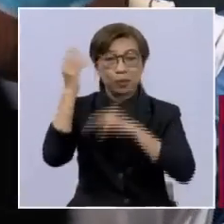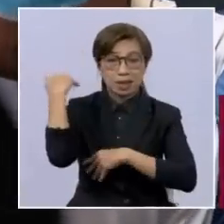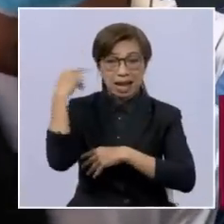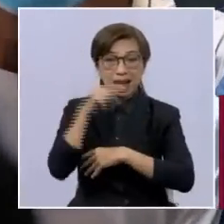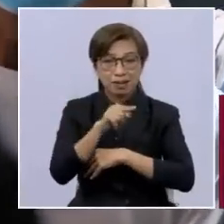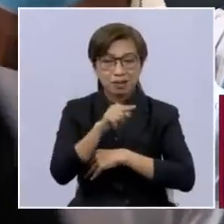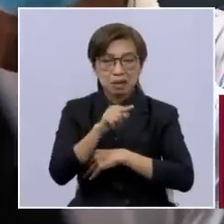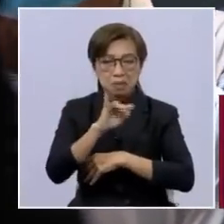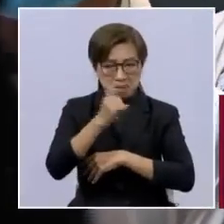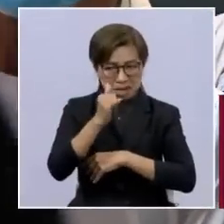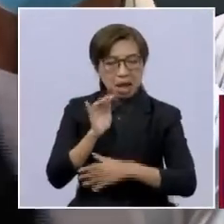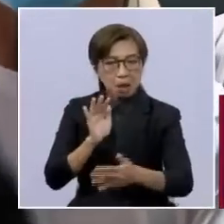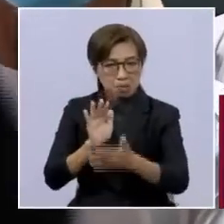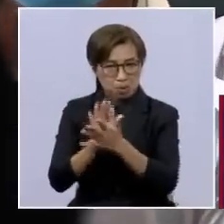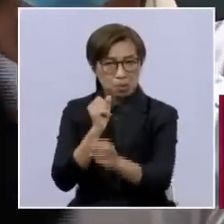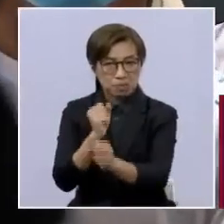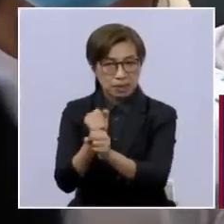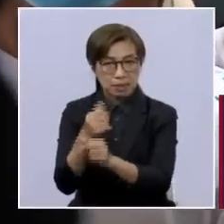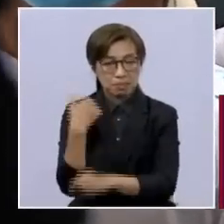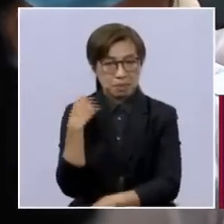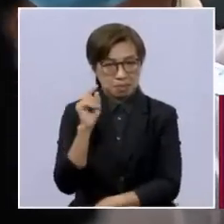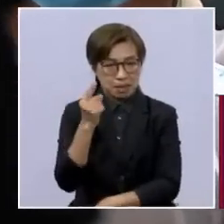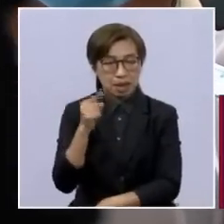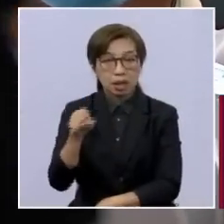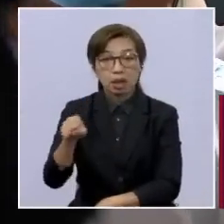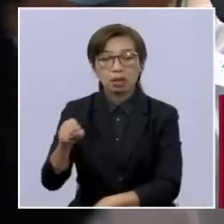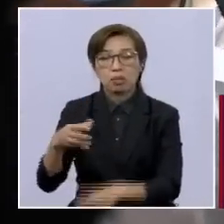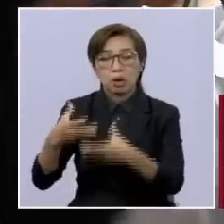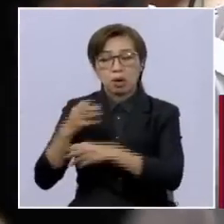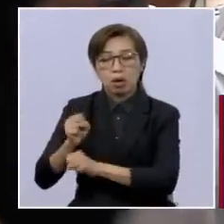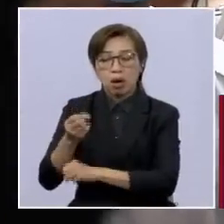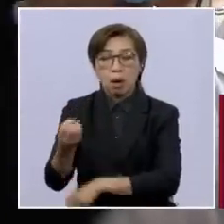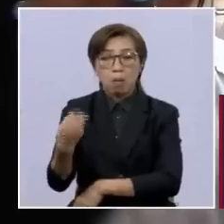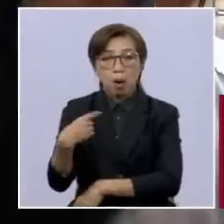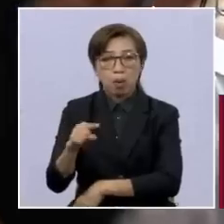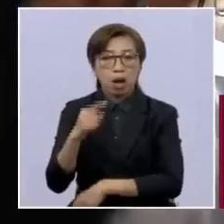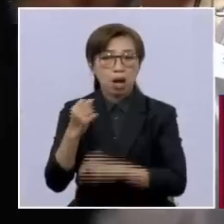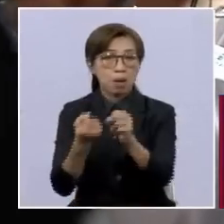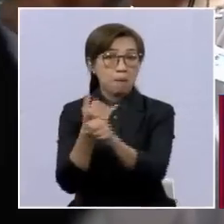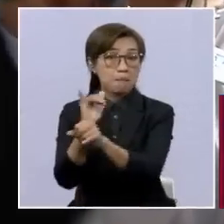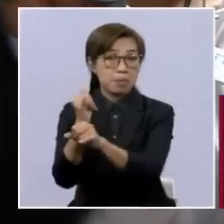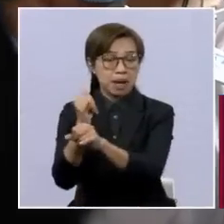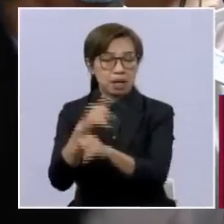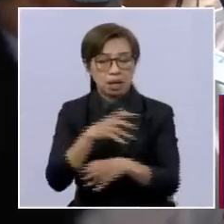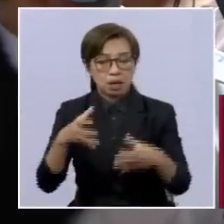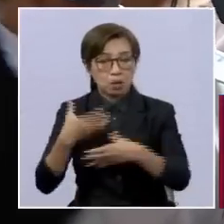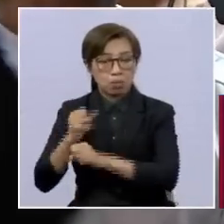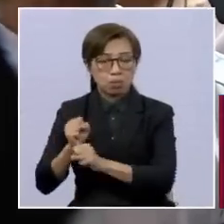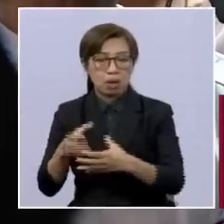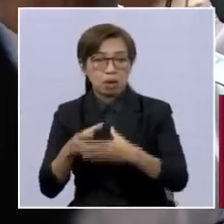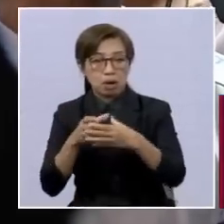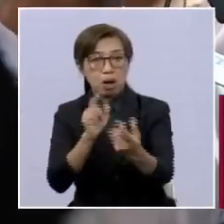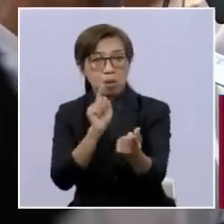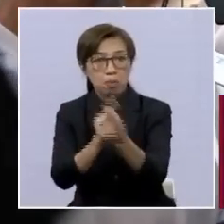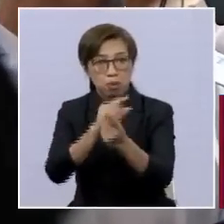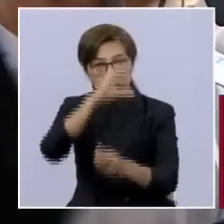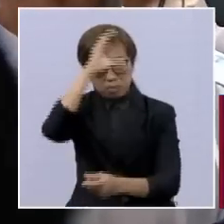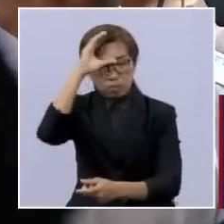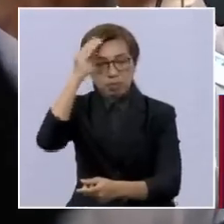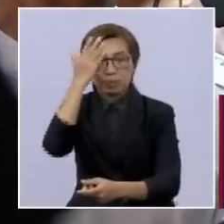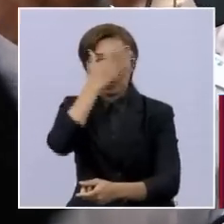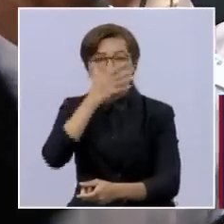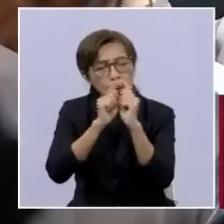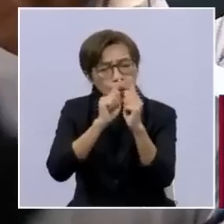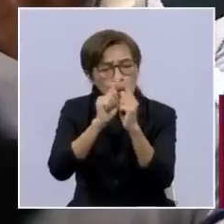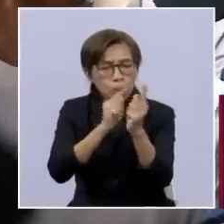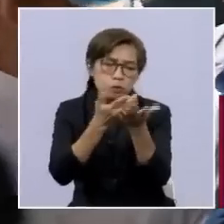ตย์เปิดเผยกับเดชั่นทีวีนะครับว่าช่วงปีใหม่ที่ผ่านมาสมาชิกพรรคได้ไปพบกับคุณอภิสิทธิ์นะฮะเพื่อร่วมพูดคุยแล